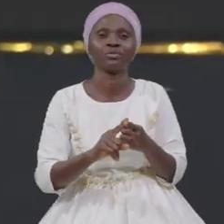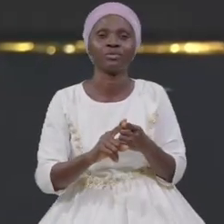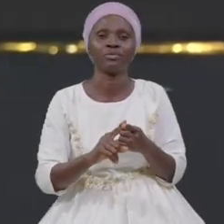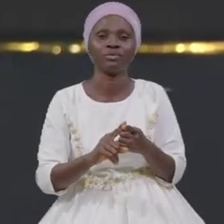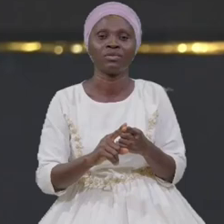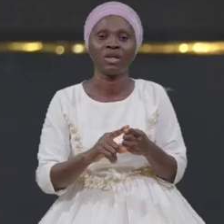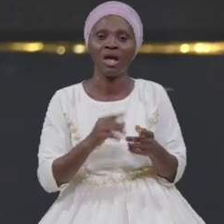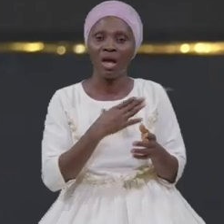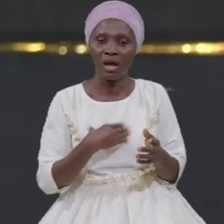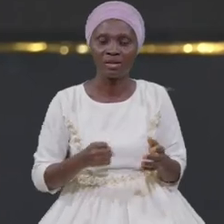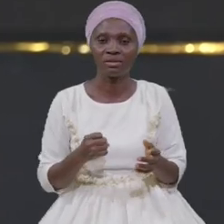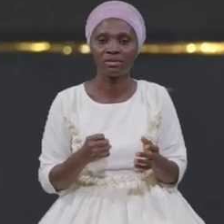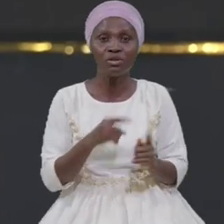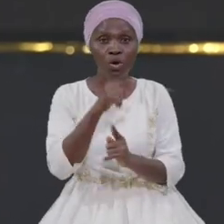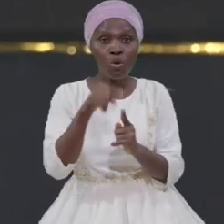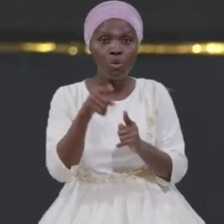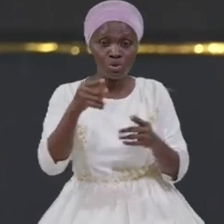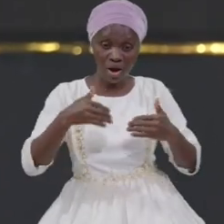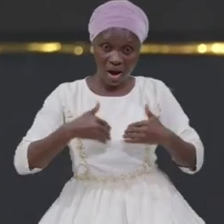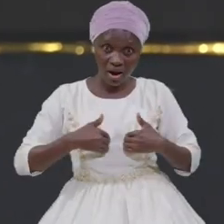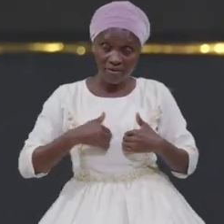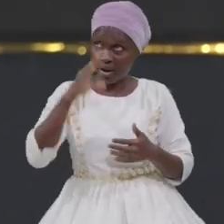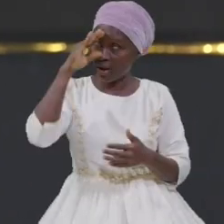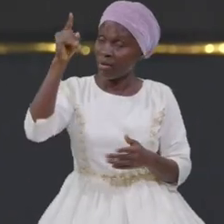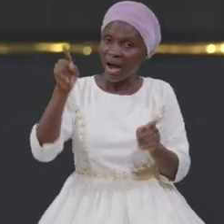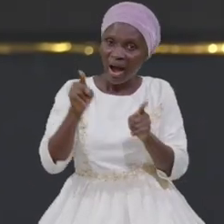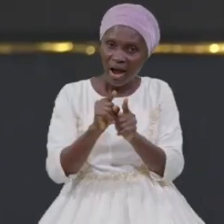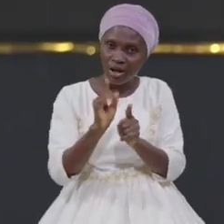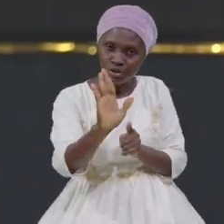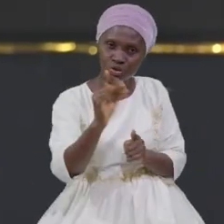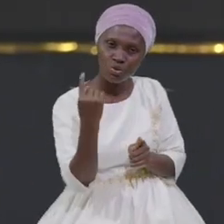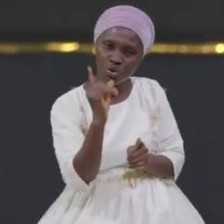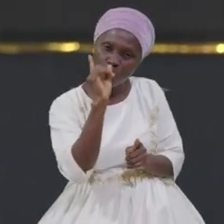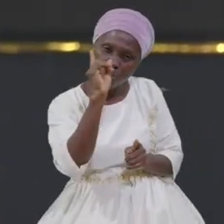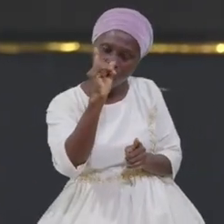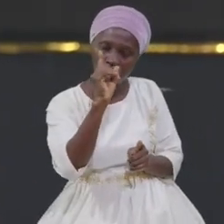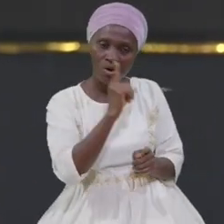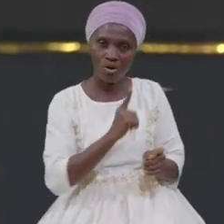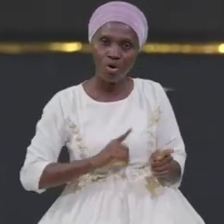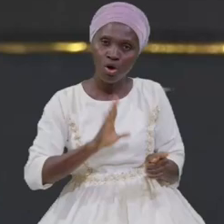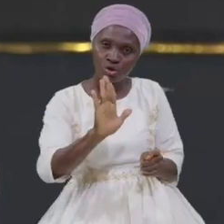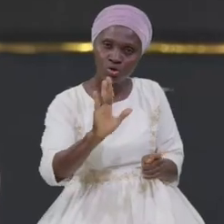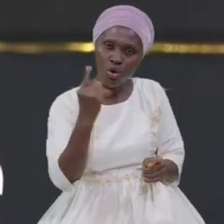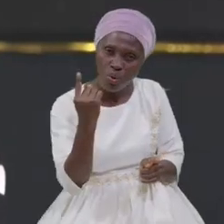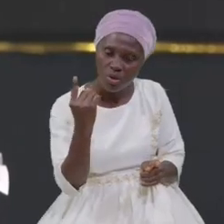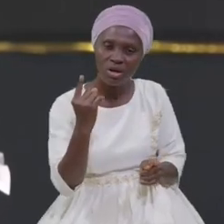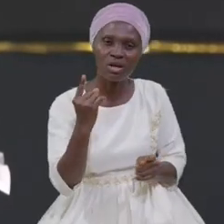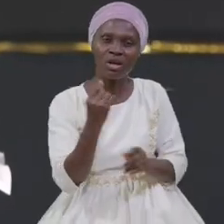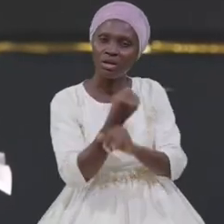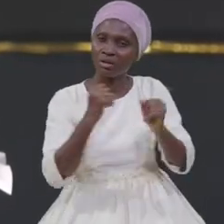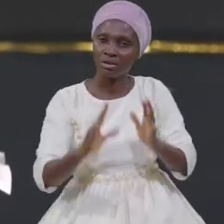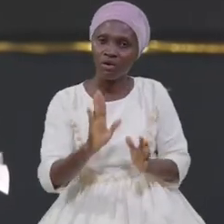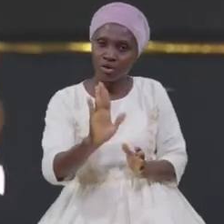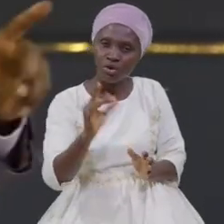l'as comme ton seul Seigneur, comme ton seul Sauveur, comme ton seul